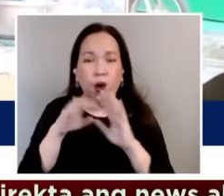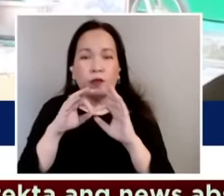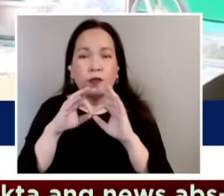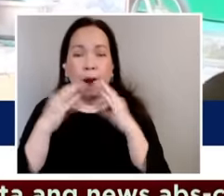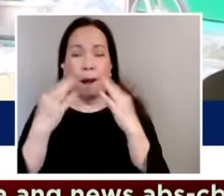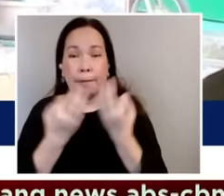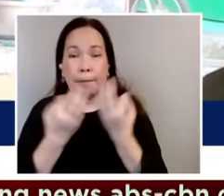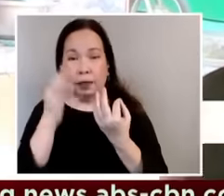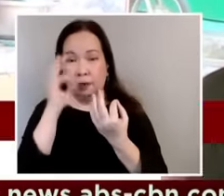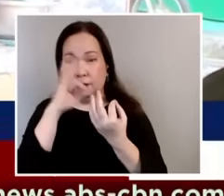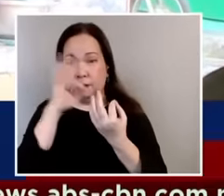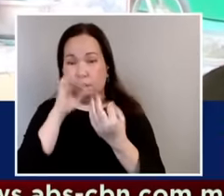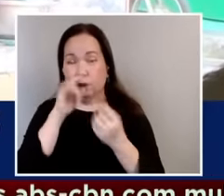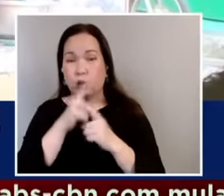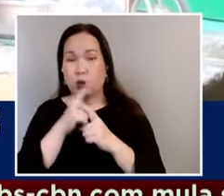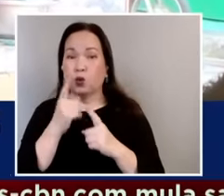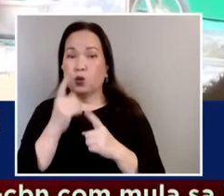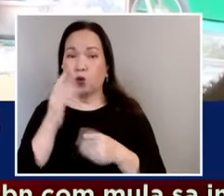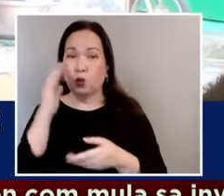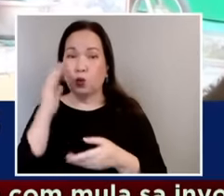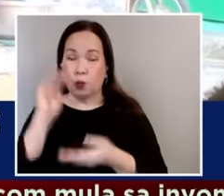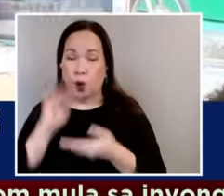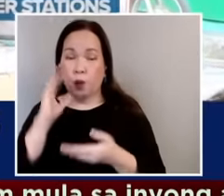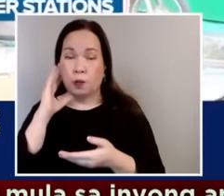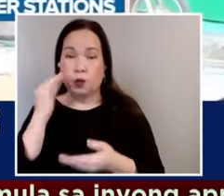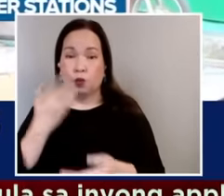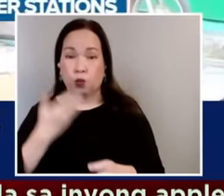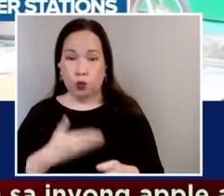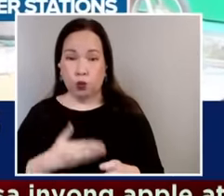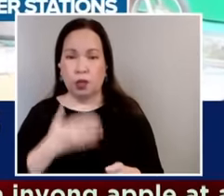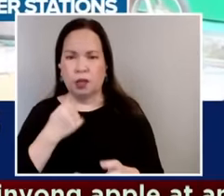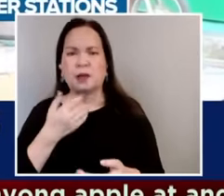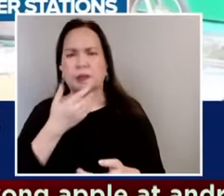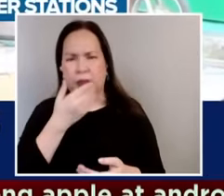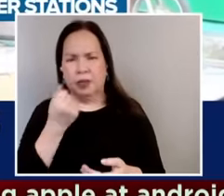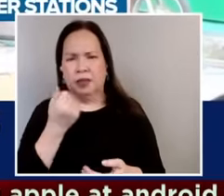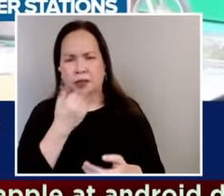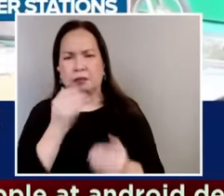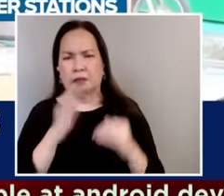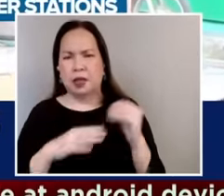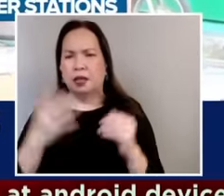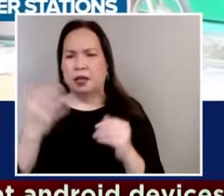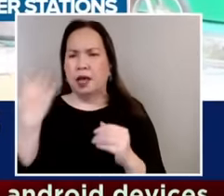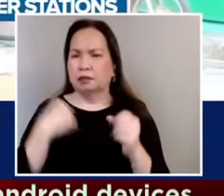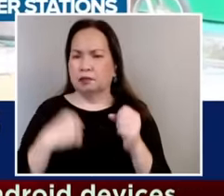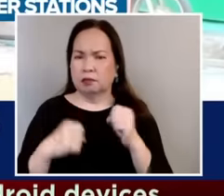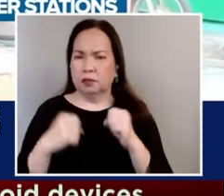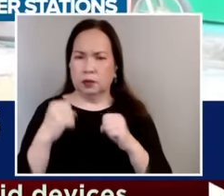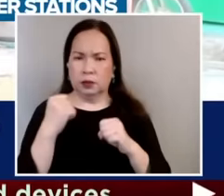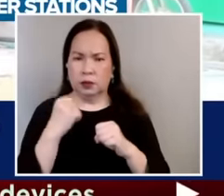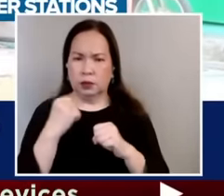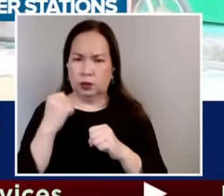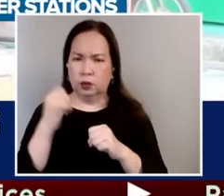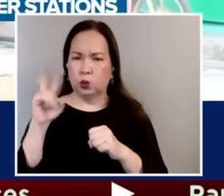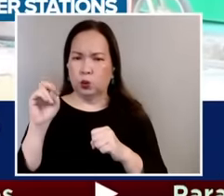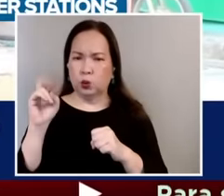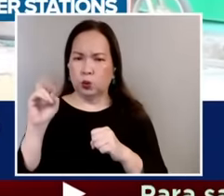magandang senyalis pa rin daw ito, lalo na kung ikukumpara mo sa datos noong 2020 kung saan pumalo sa 21.1%